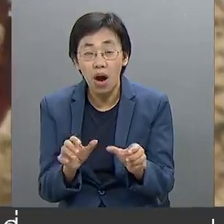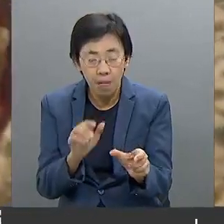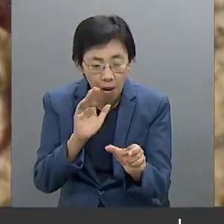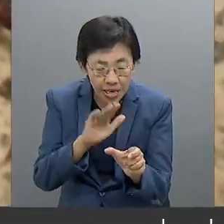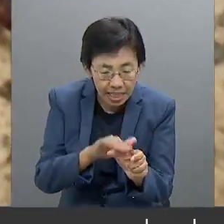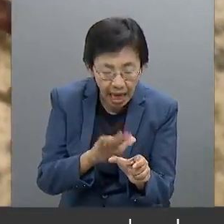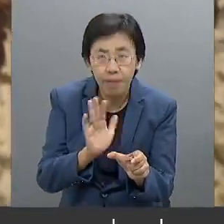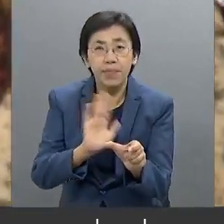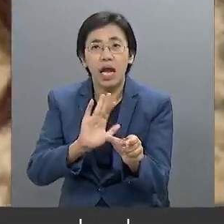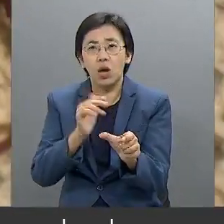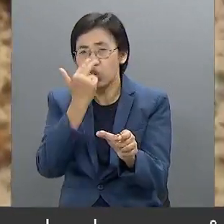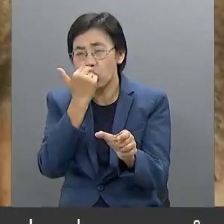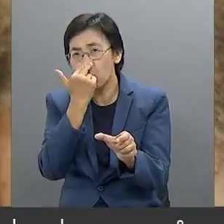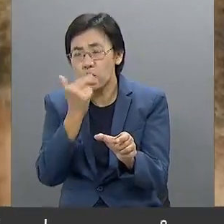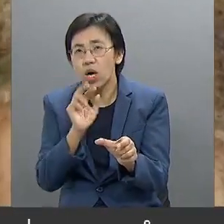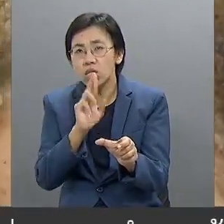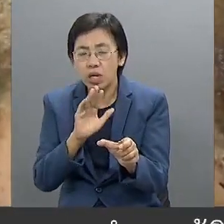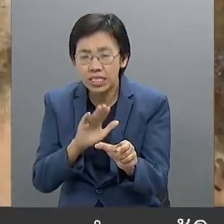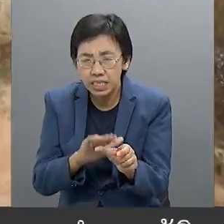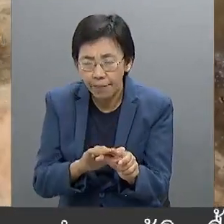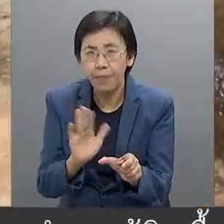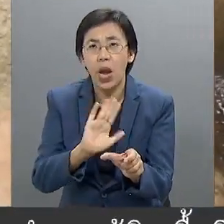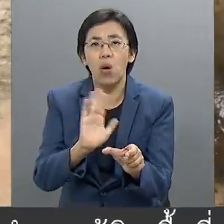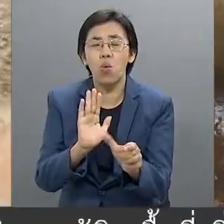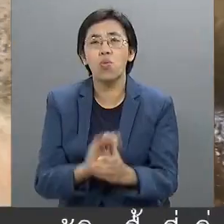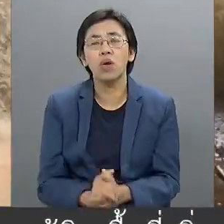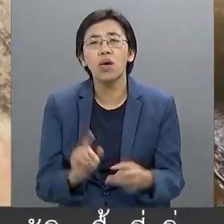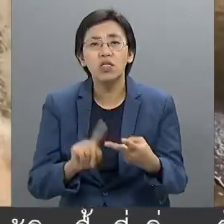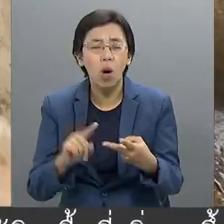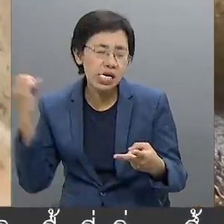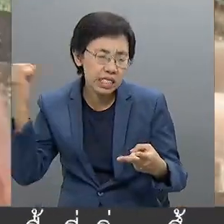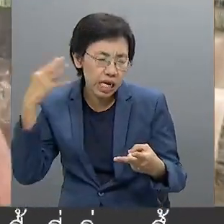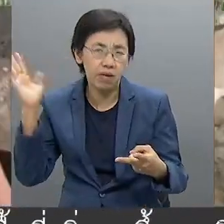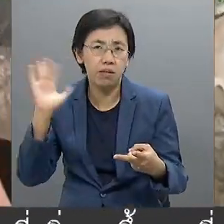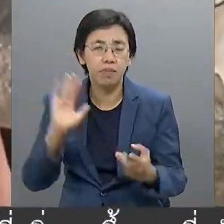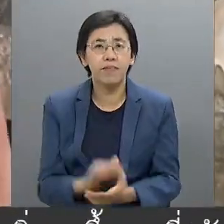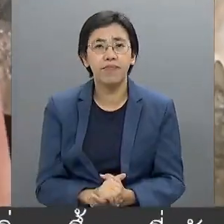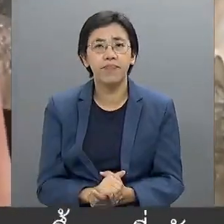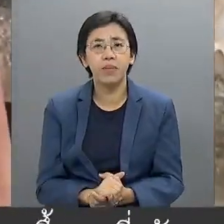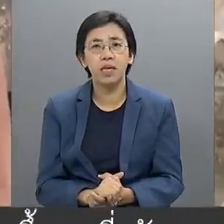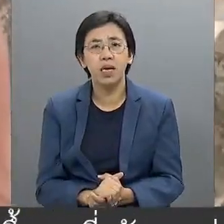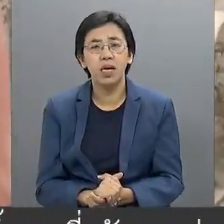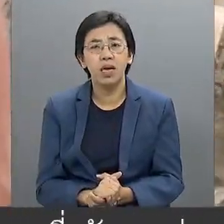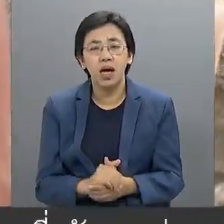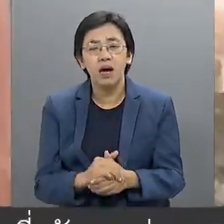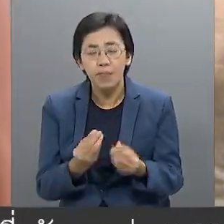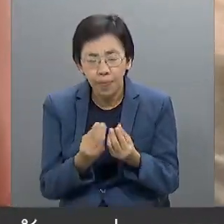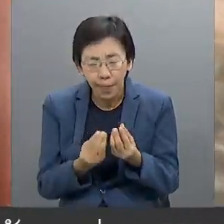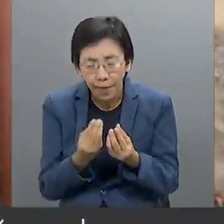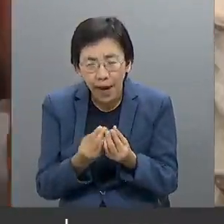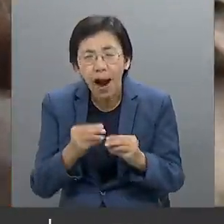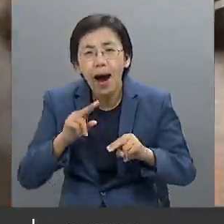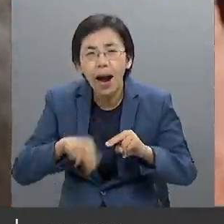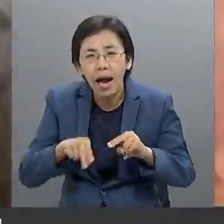วังในเรื่องของการสัมผัสตัวปูนานะครับและนอกจากนี้แม่พันธุ์ปูนาจะวางไข่ได้ครั้งละ700ถึง 1,000 ฟ